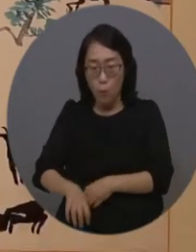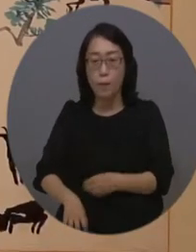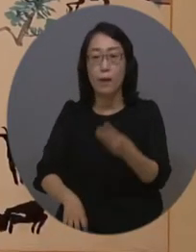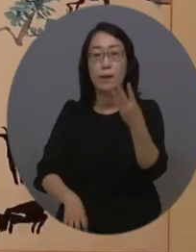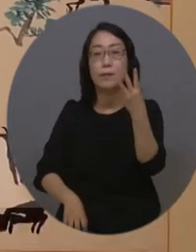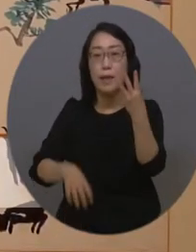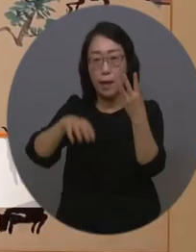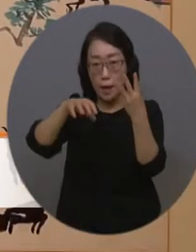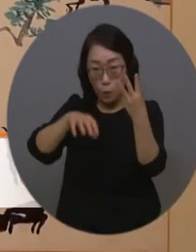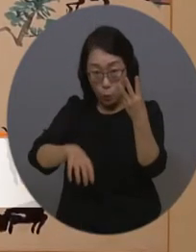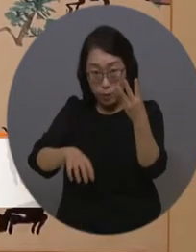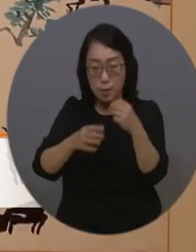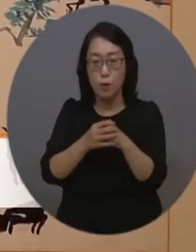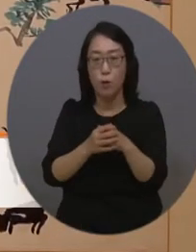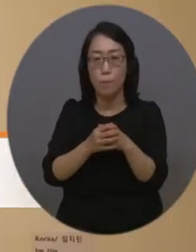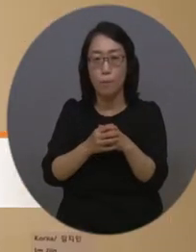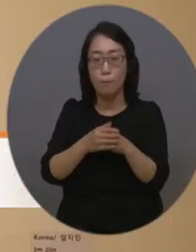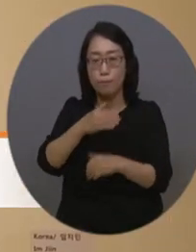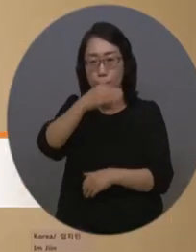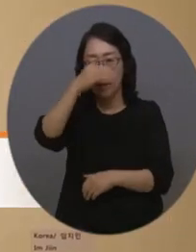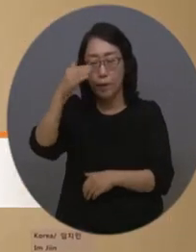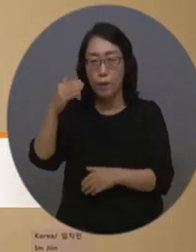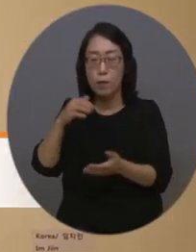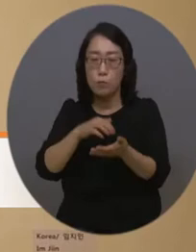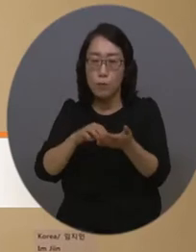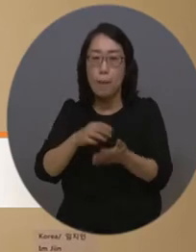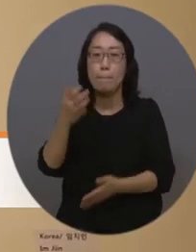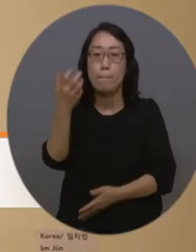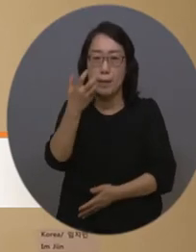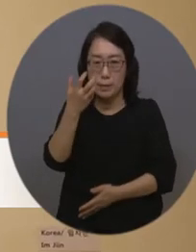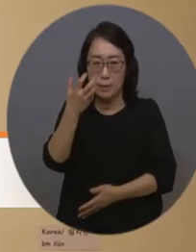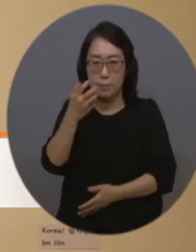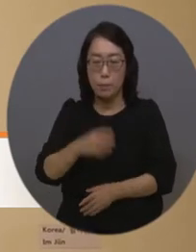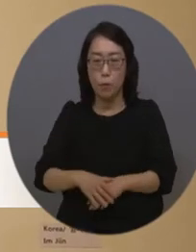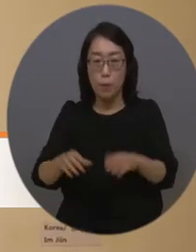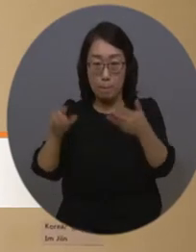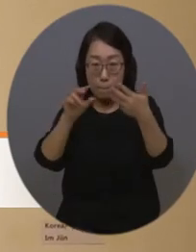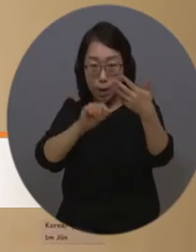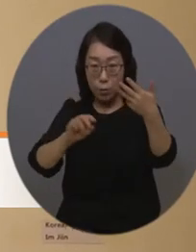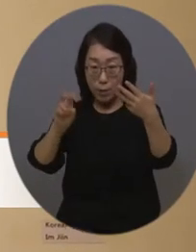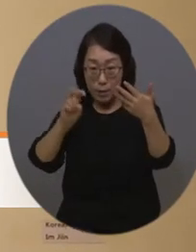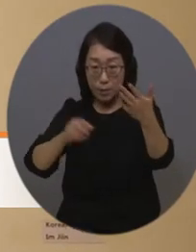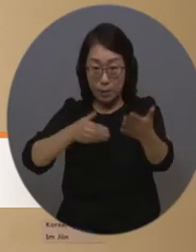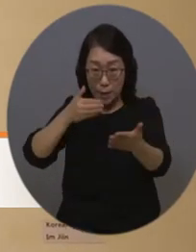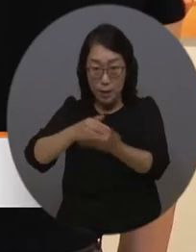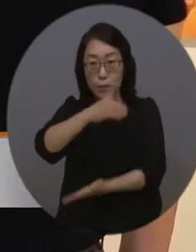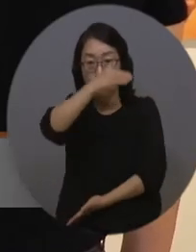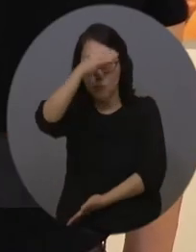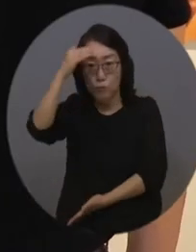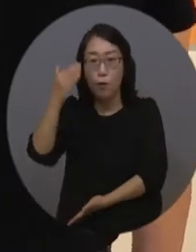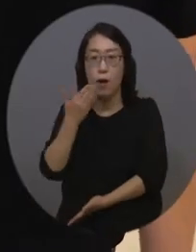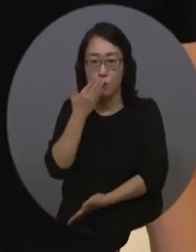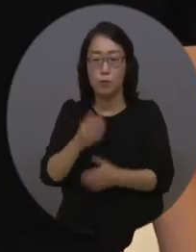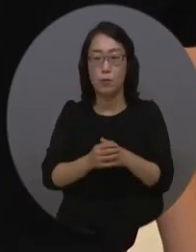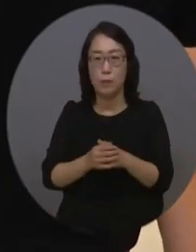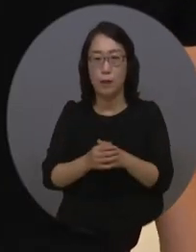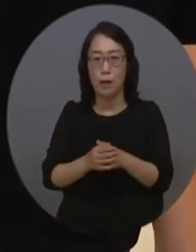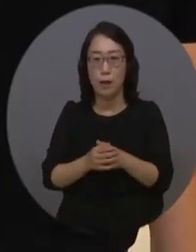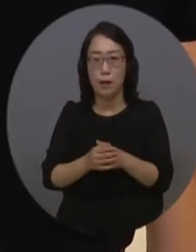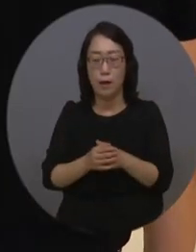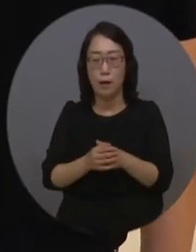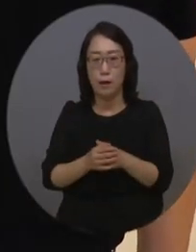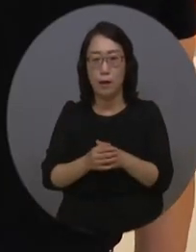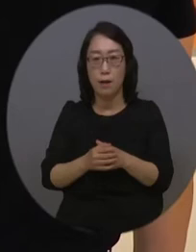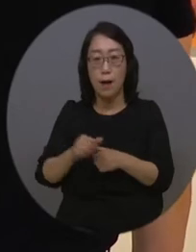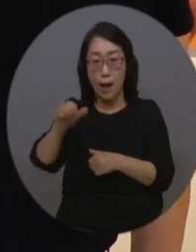시대 오후 3곳에서 총 80여 점을 오는 20일까지 선을 보입니다 동아 지하 한 중